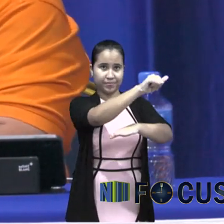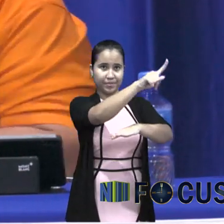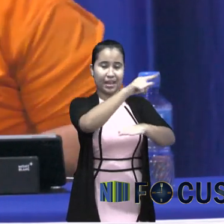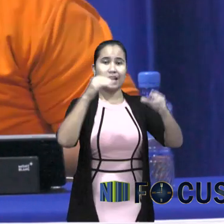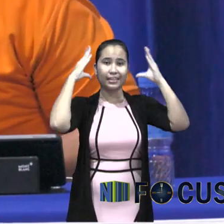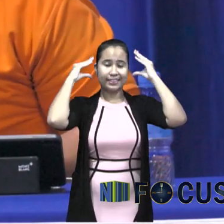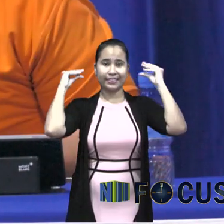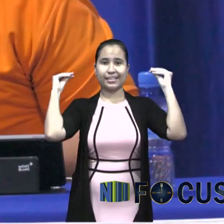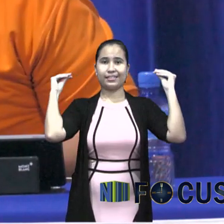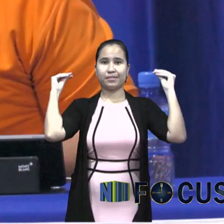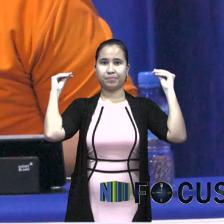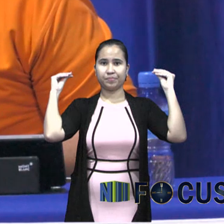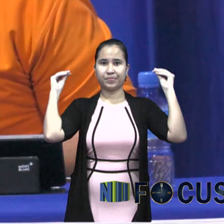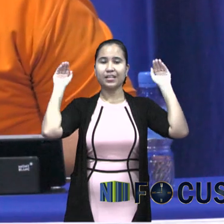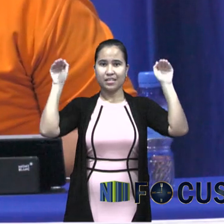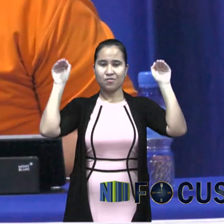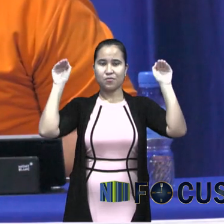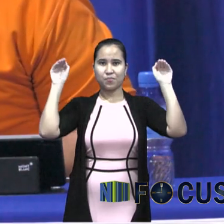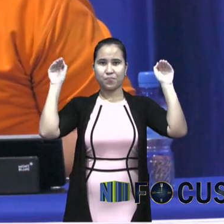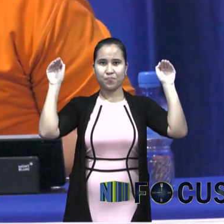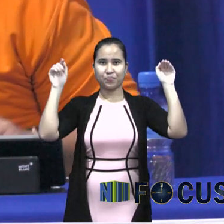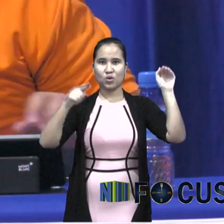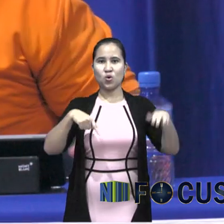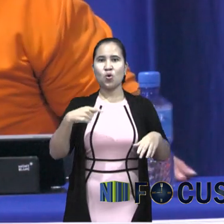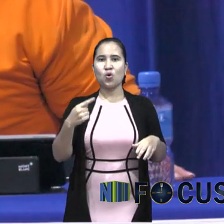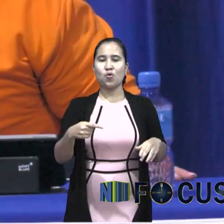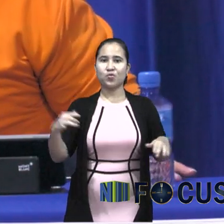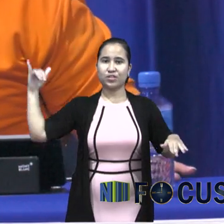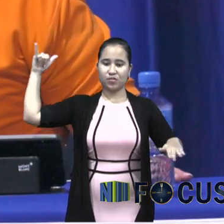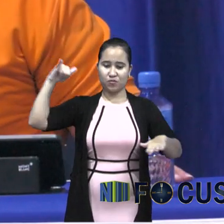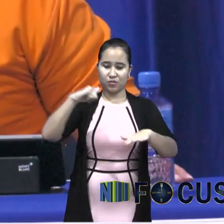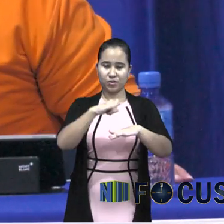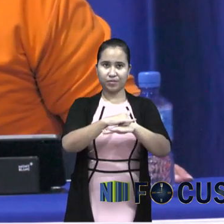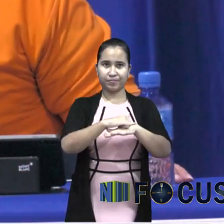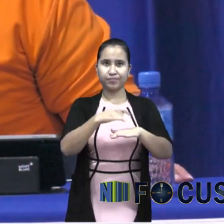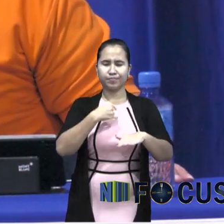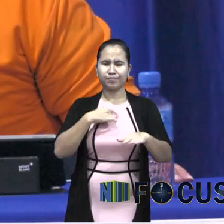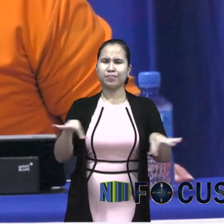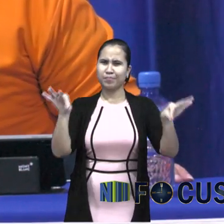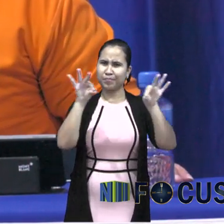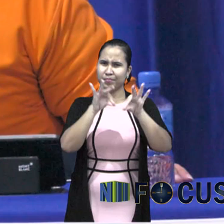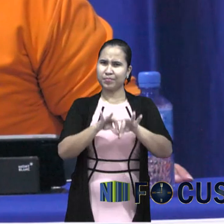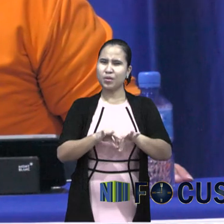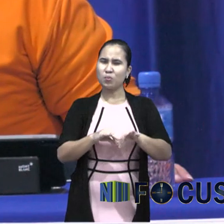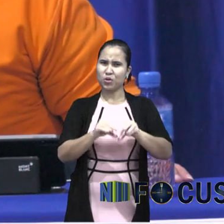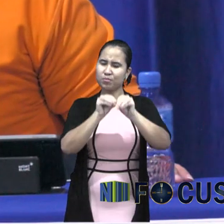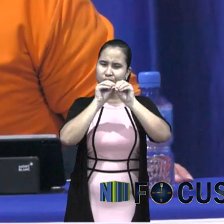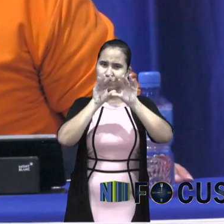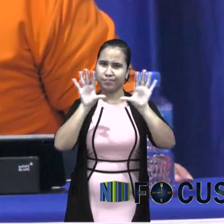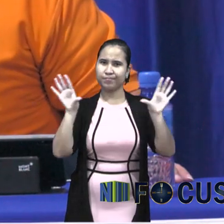Nederland. Dat is de informatie met betrekking tot de repatriatievluchten. Ik dacht dat het belangrijk was om dit toch wel even met u te